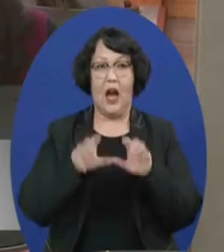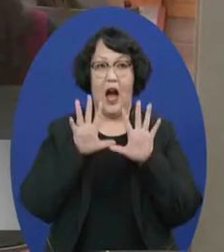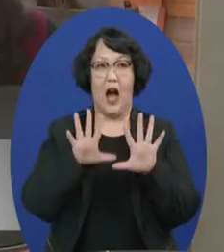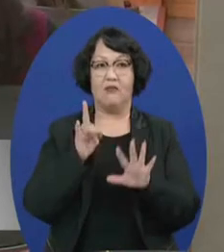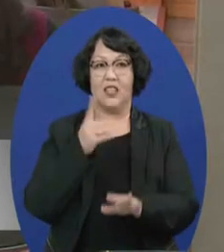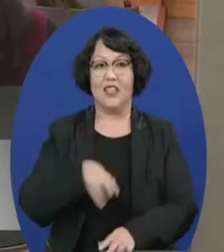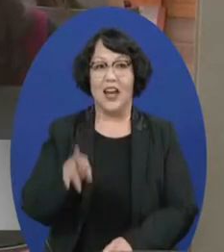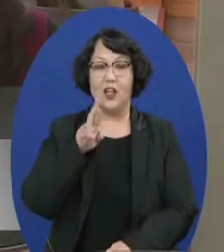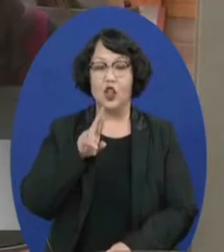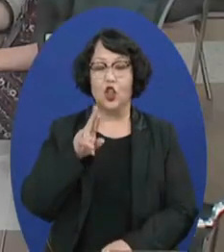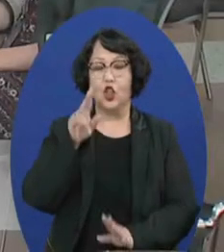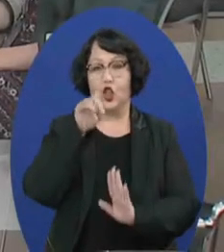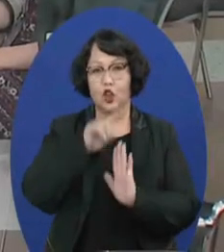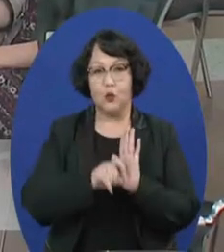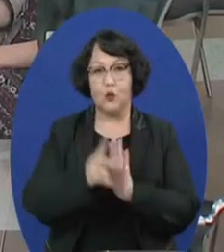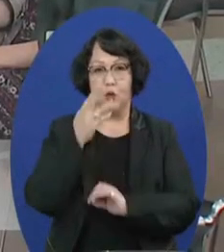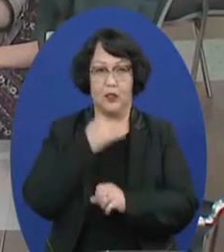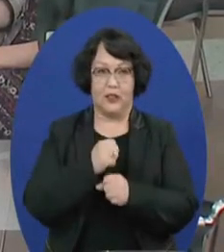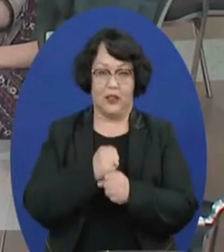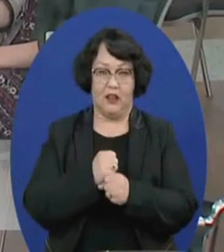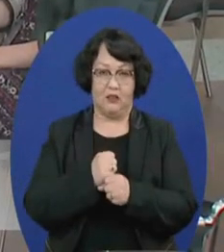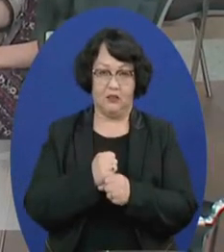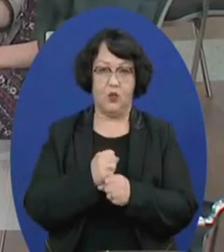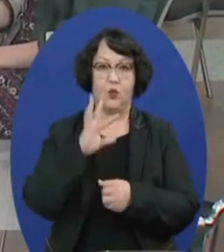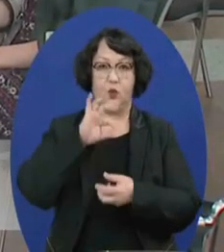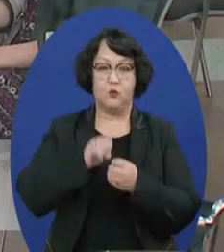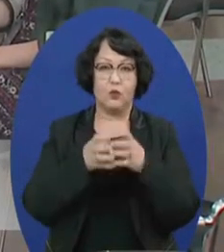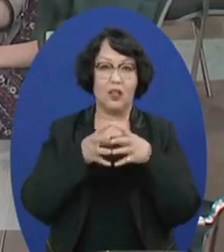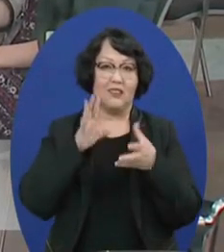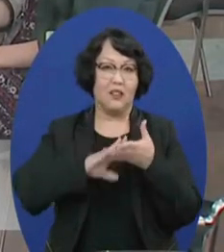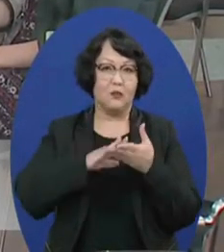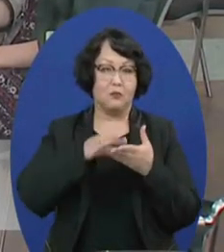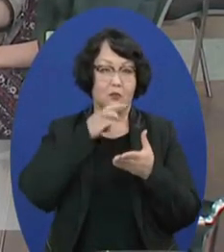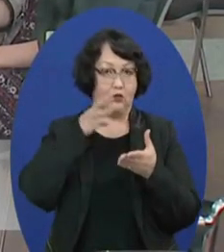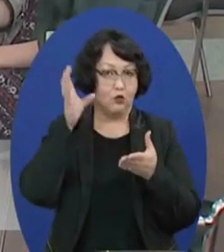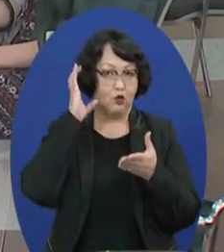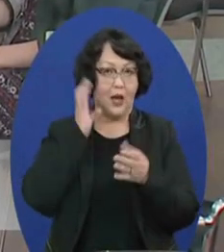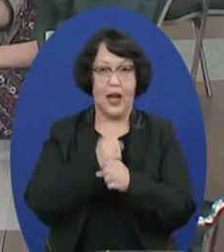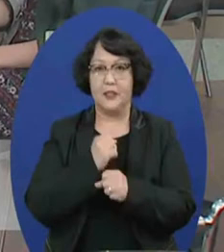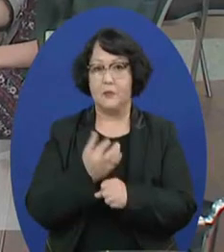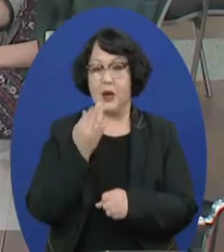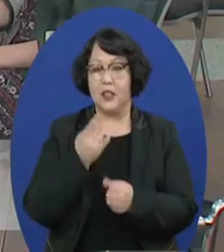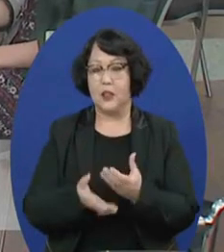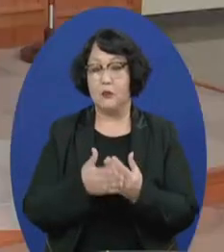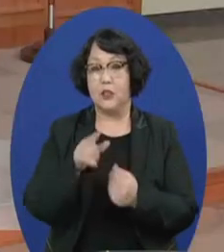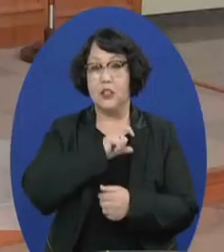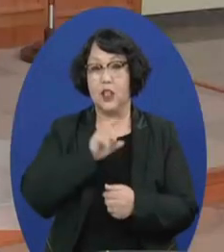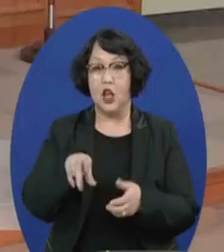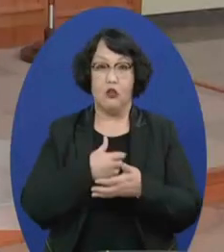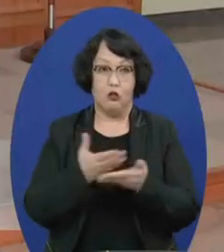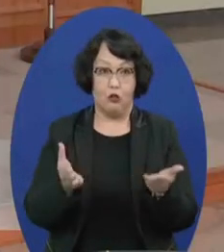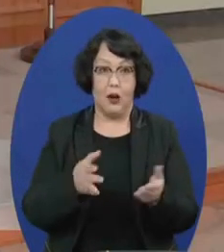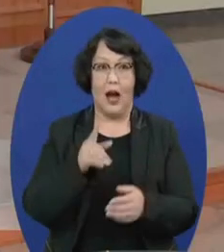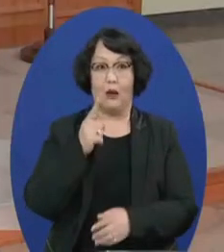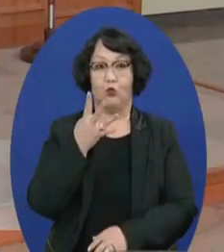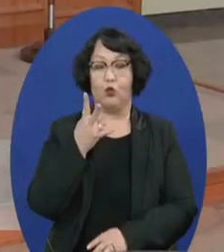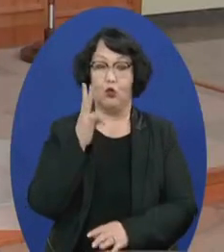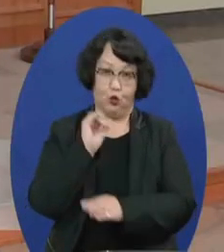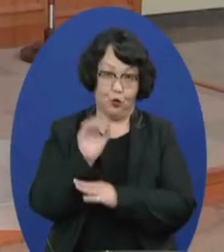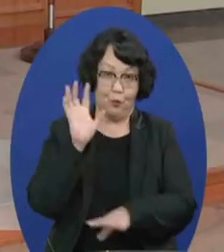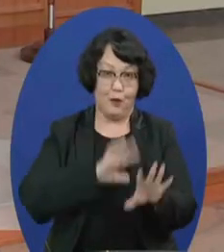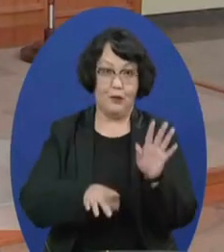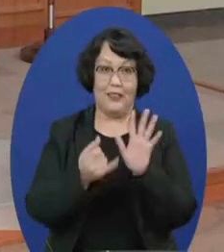10 их нийтийн цогц хөдөлгөөний хэрэгжилтийн талаар танилцуулга мэдээлэл сонссон байна. Ажлын байрыг дэмжих зээл олголт энэ сарын 14-ний өдрийн